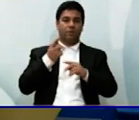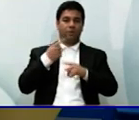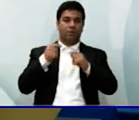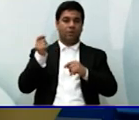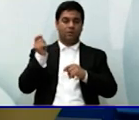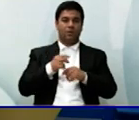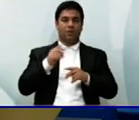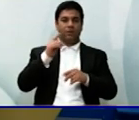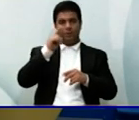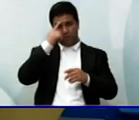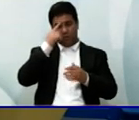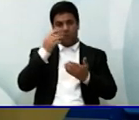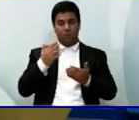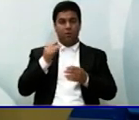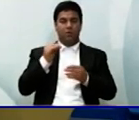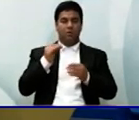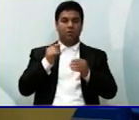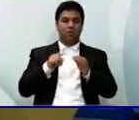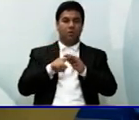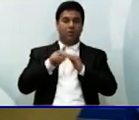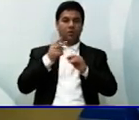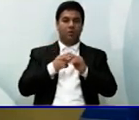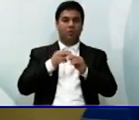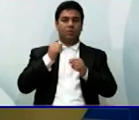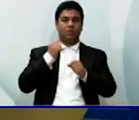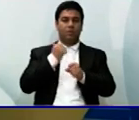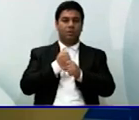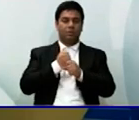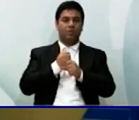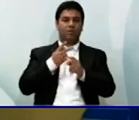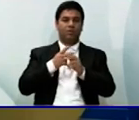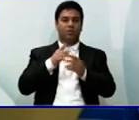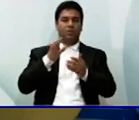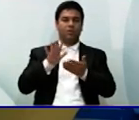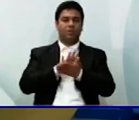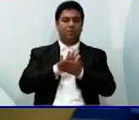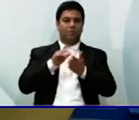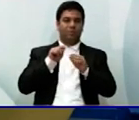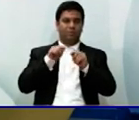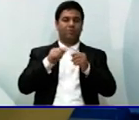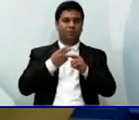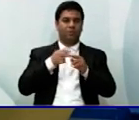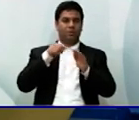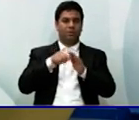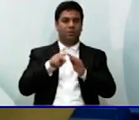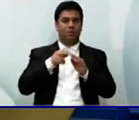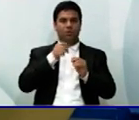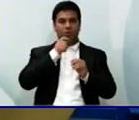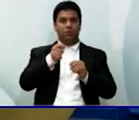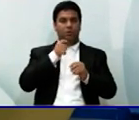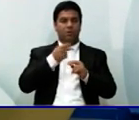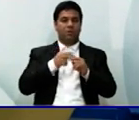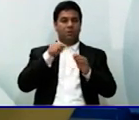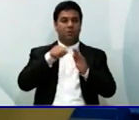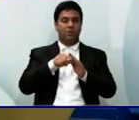в Индию и принимается за работу журналиста. Он работает корректором